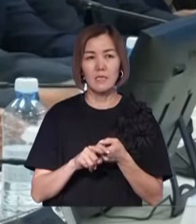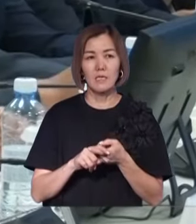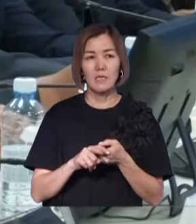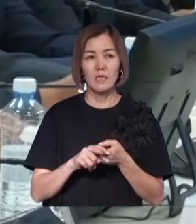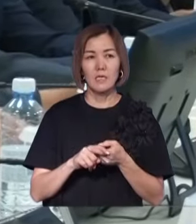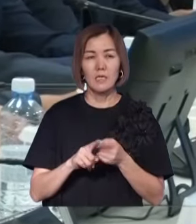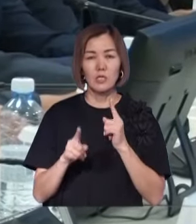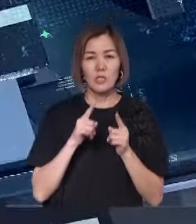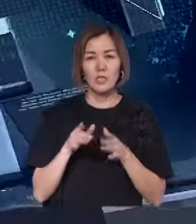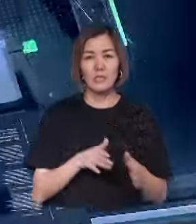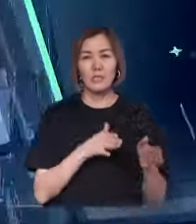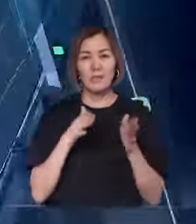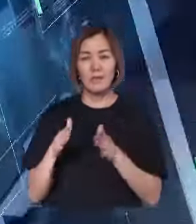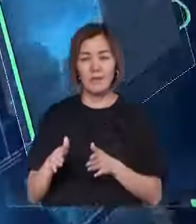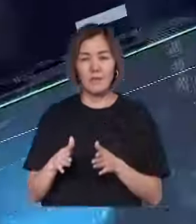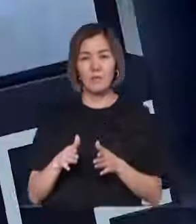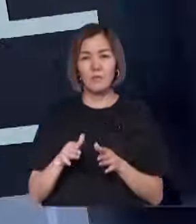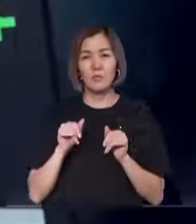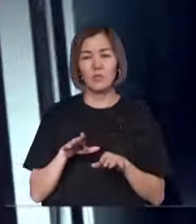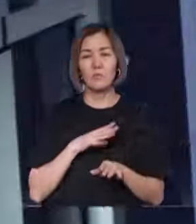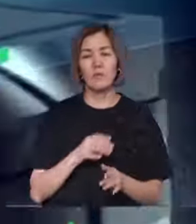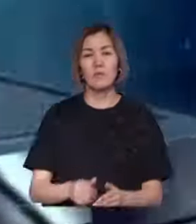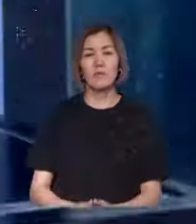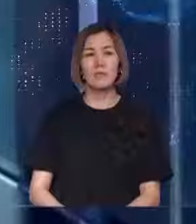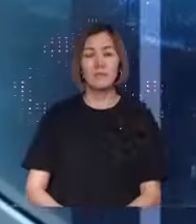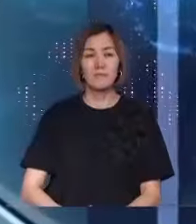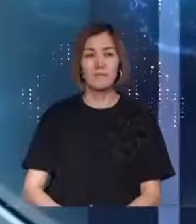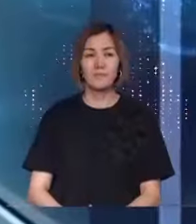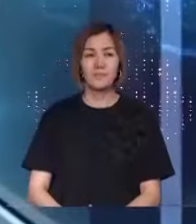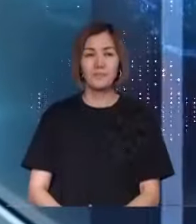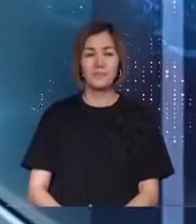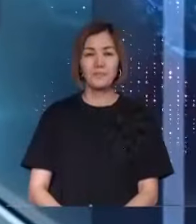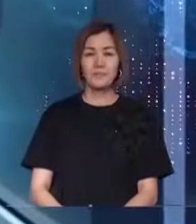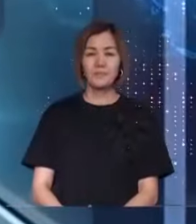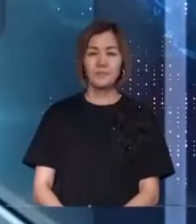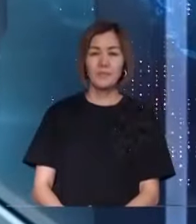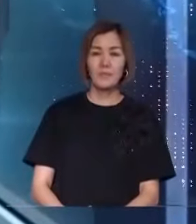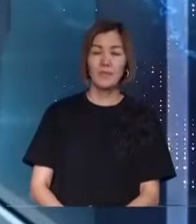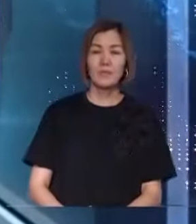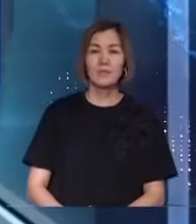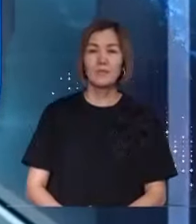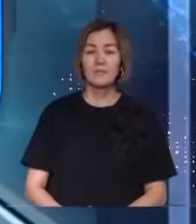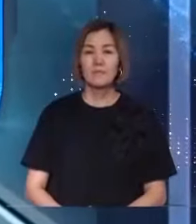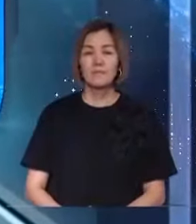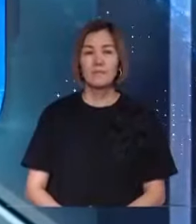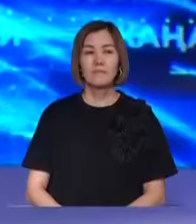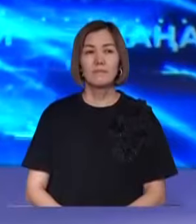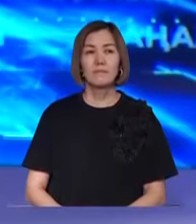қалдыру шешімі қабылданды. Аяулым Жүрсінқызы, Бекжан Кенжебай, Жетісу телеарнасы, Қонаев қаласынан.